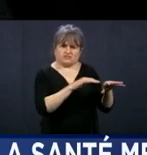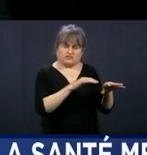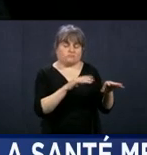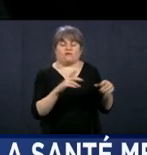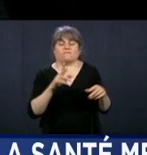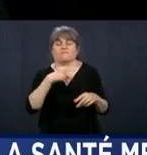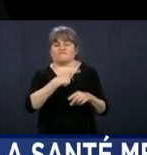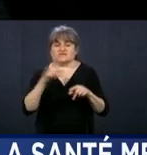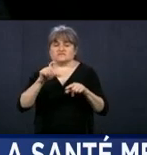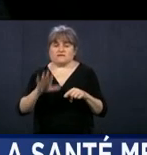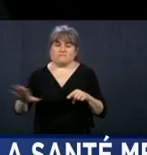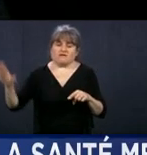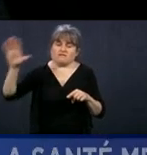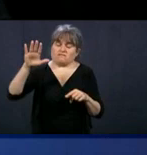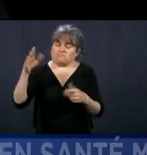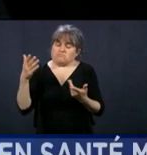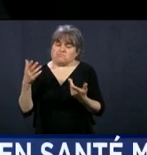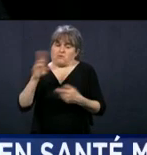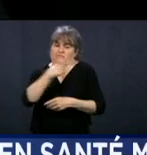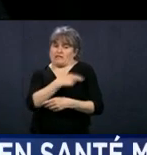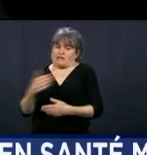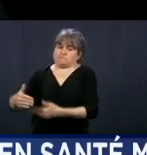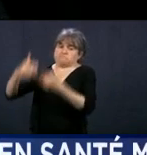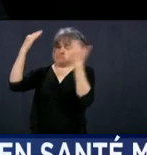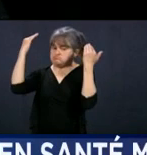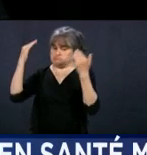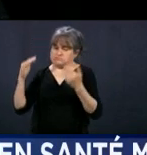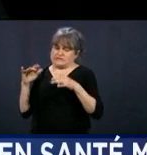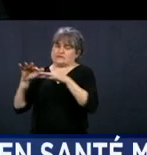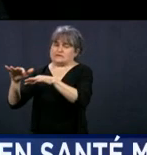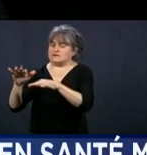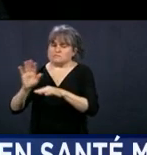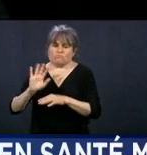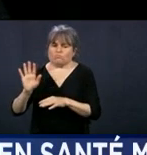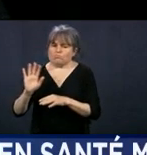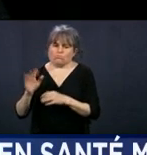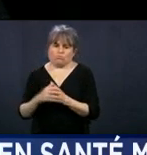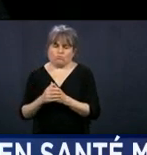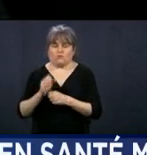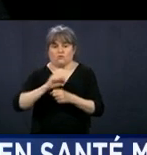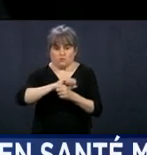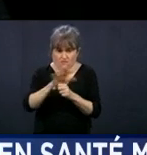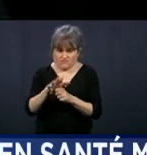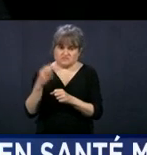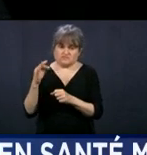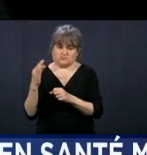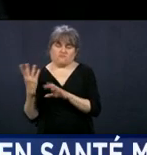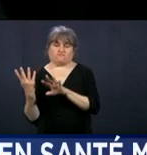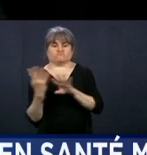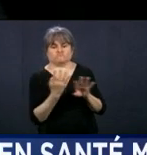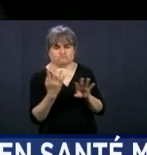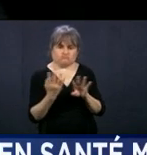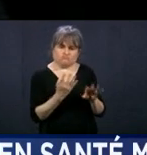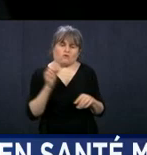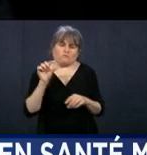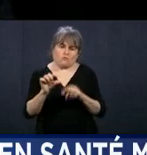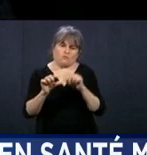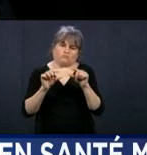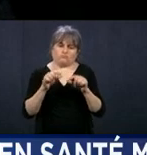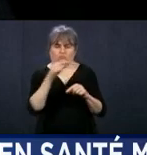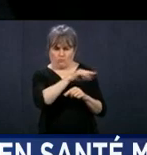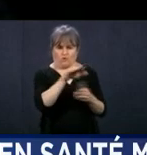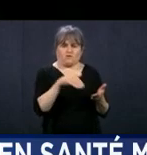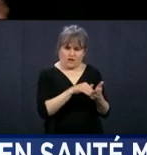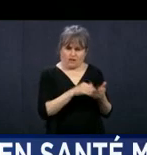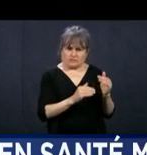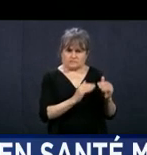au Québec, il n'y a pas une problématique au niveau des hospitalisations pour les patients qui ont la COVID-19. À Montréal, ça augmente un petit peu.